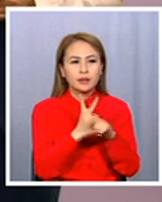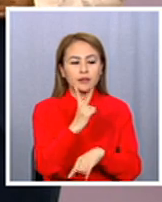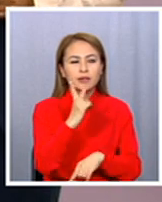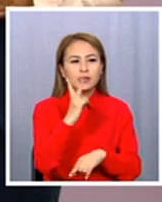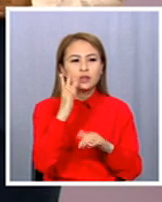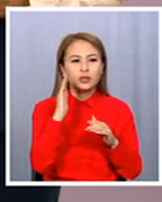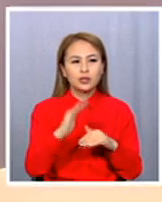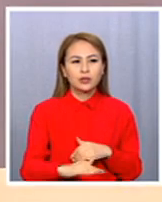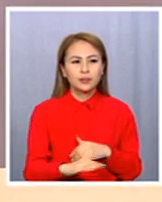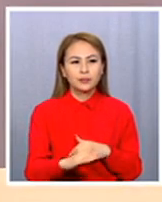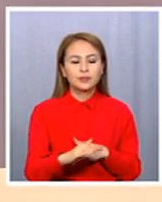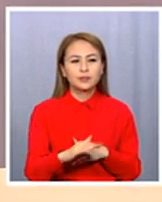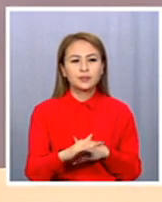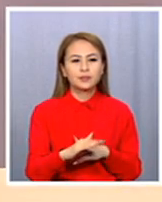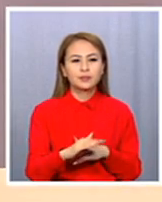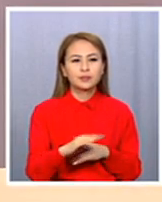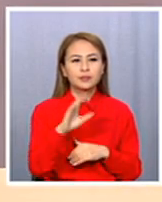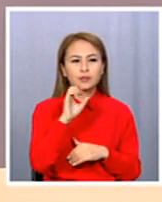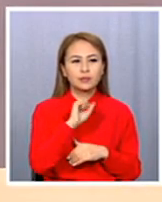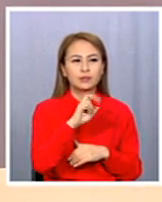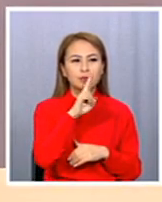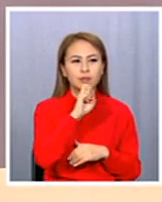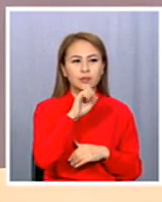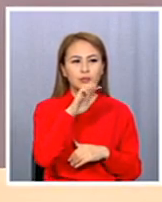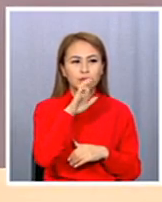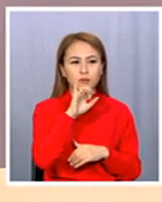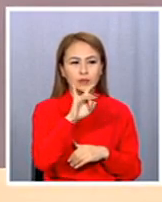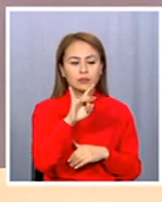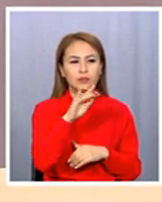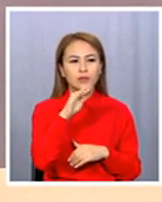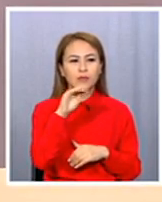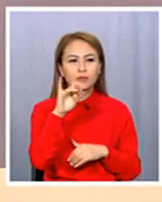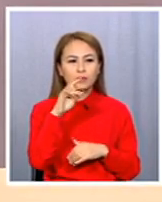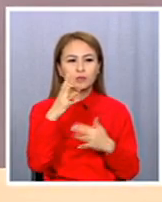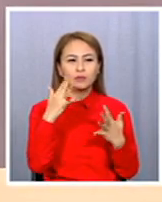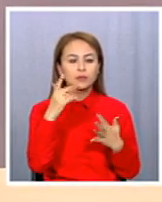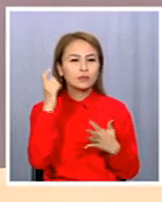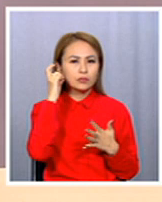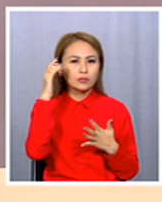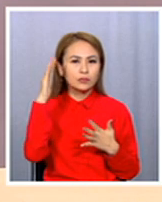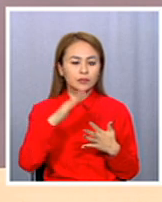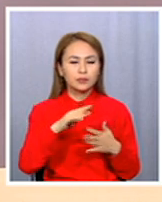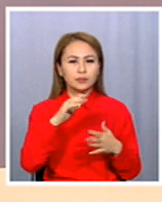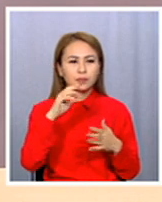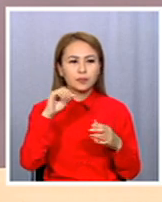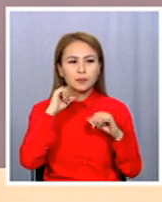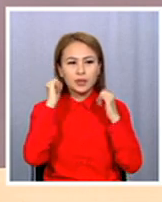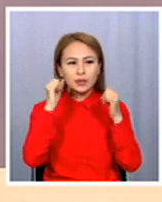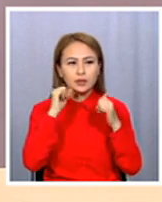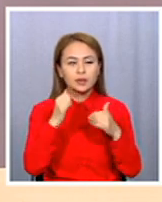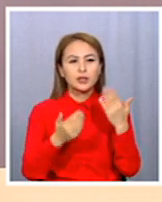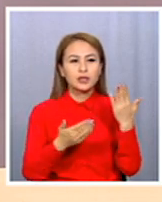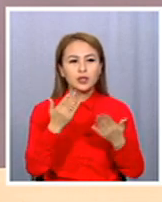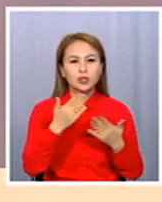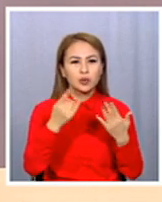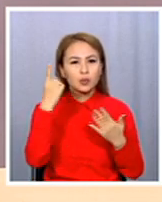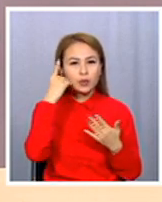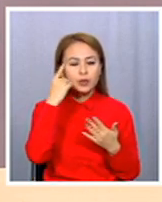кіші. Ал Кәусәр Жарқыннан неше жас кіші екені белгісіз. Ендеше ойланамыз.